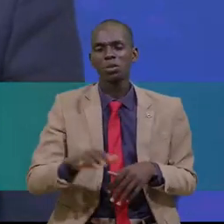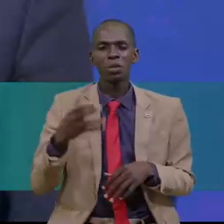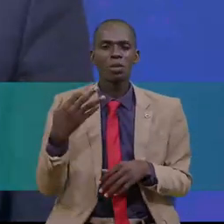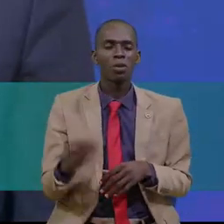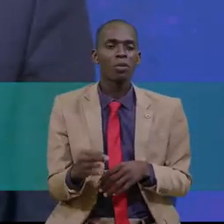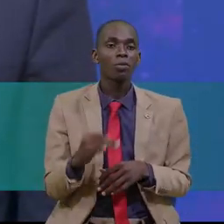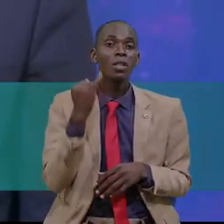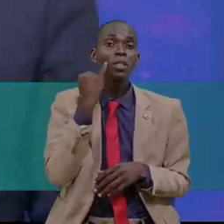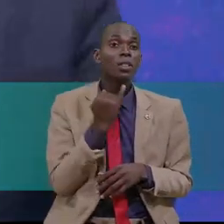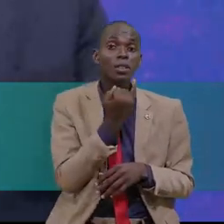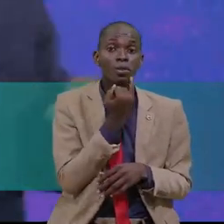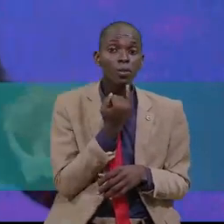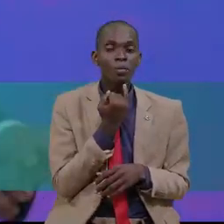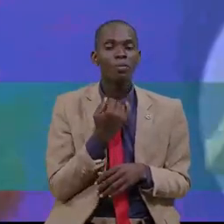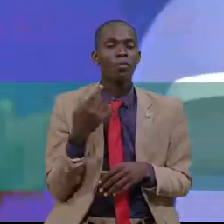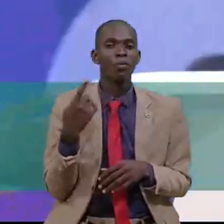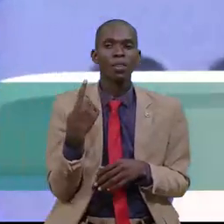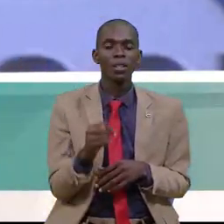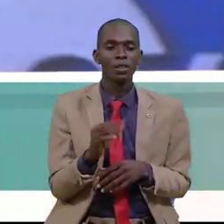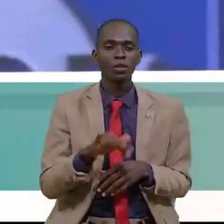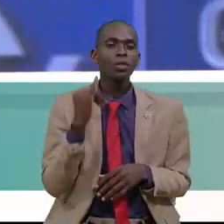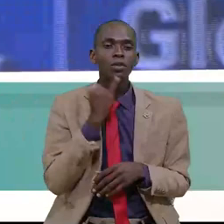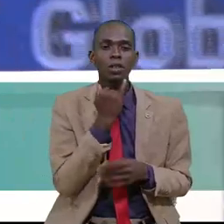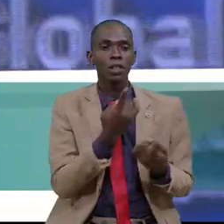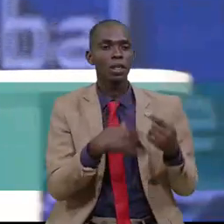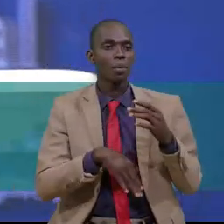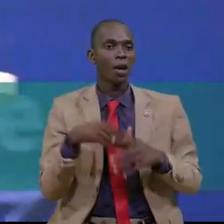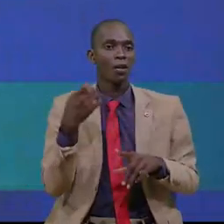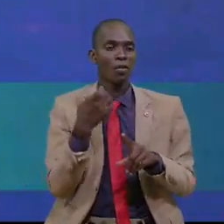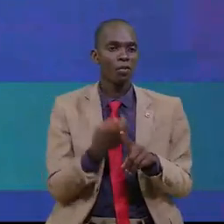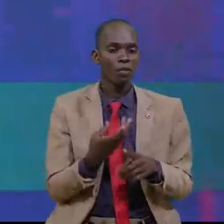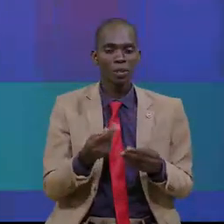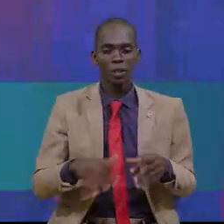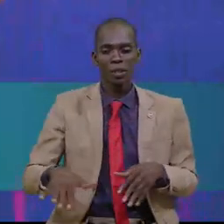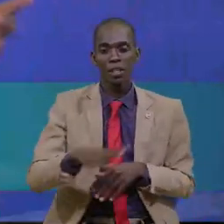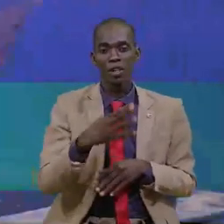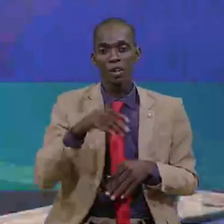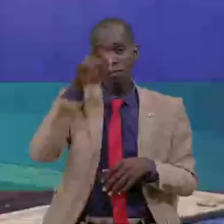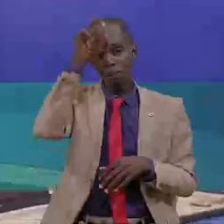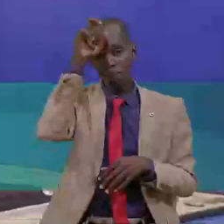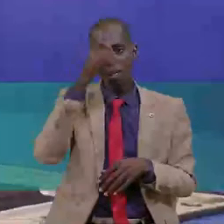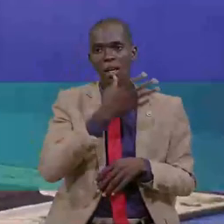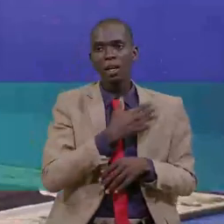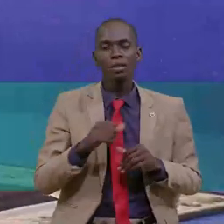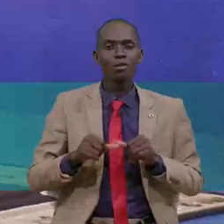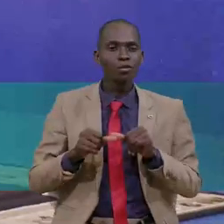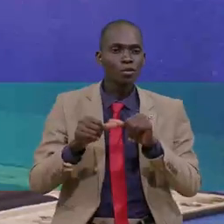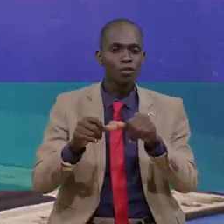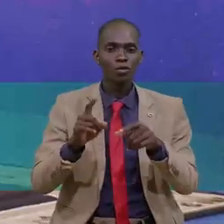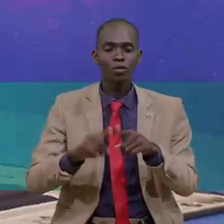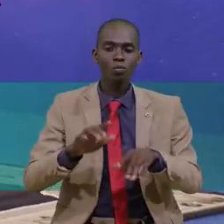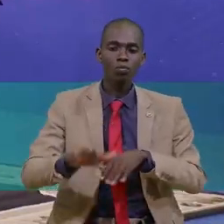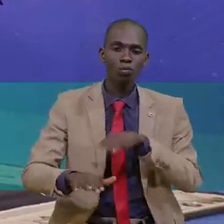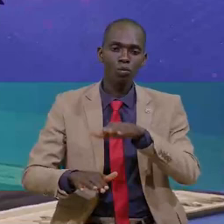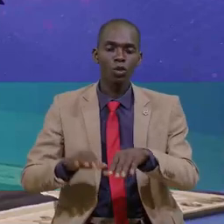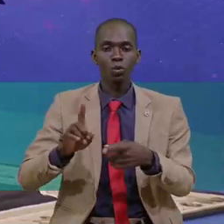d'Israël, ils sont sortis de l'Égypte, ils ont continué à marcher, et ils étaient en marche